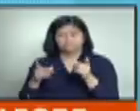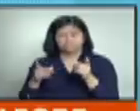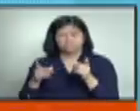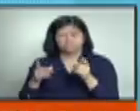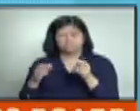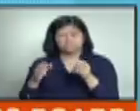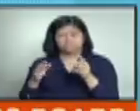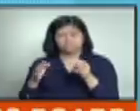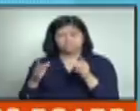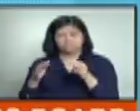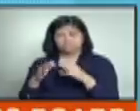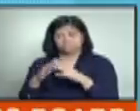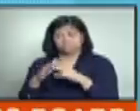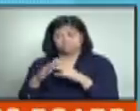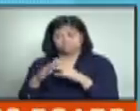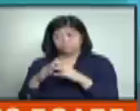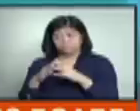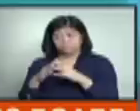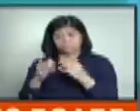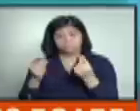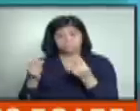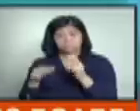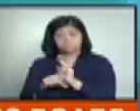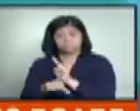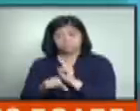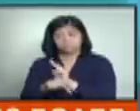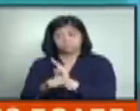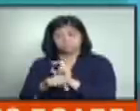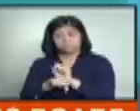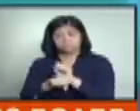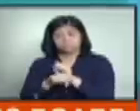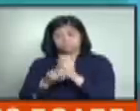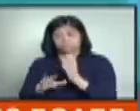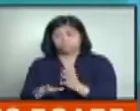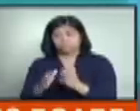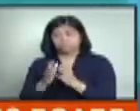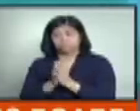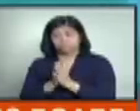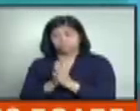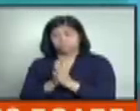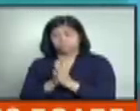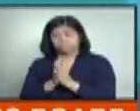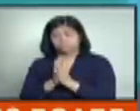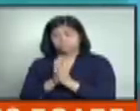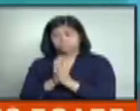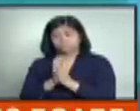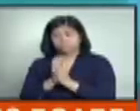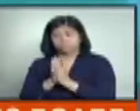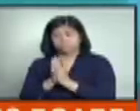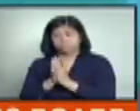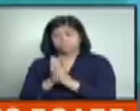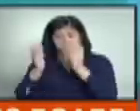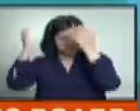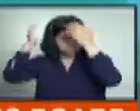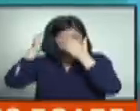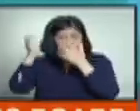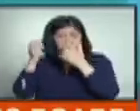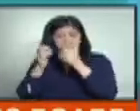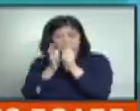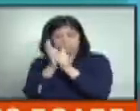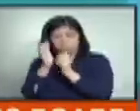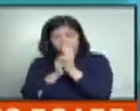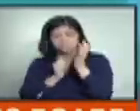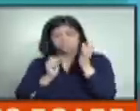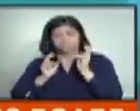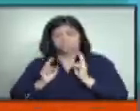mga, yung mga ginagamit ng workers na, ano, na, safety shoes, helmet, ganon, mga